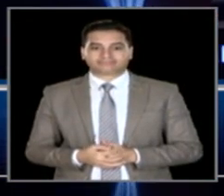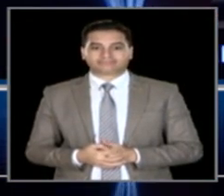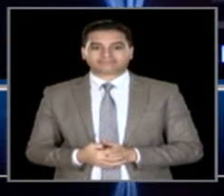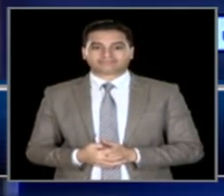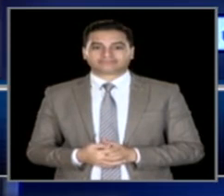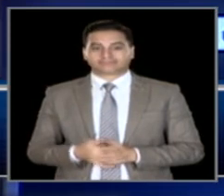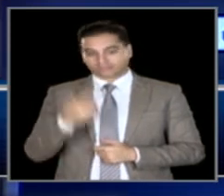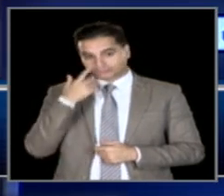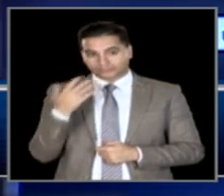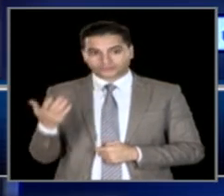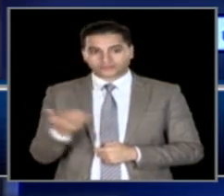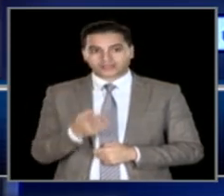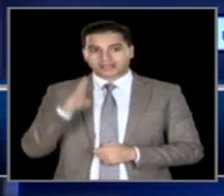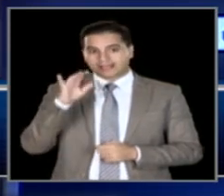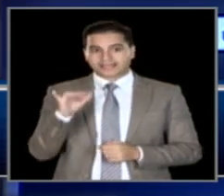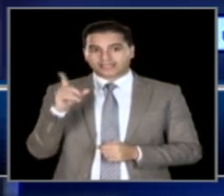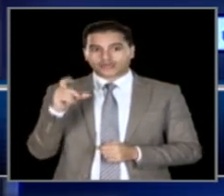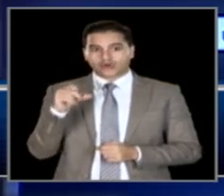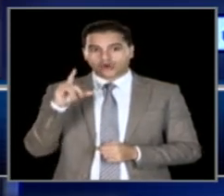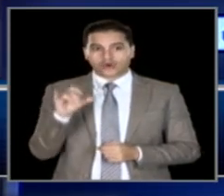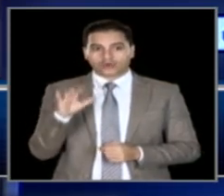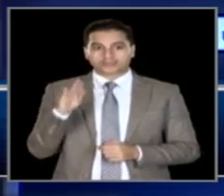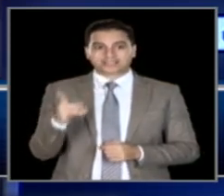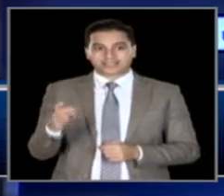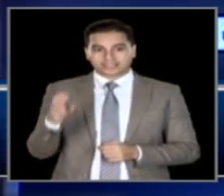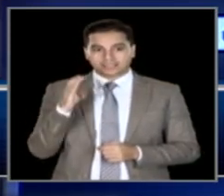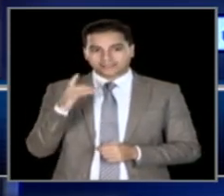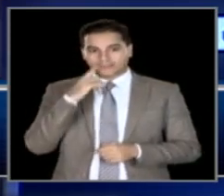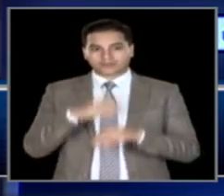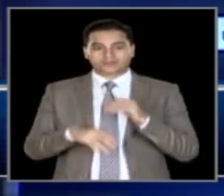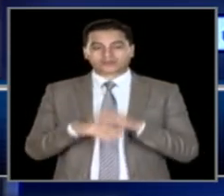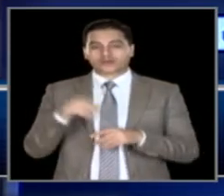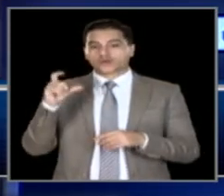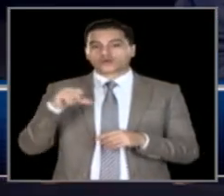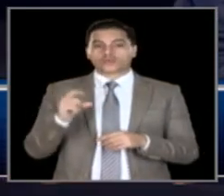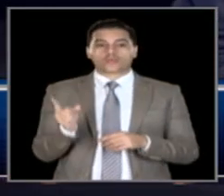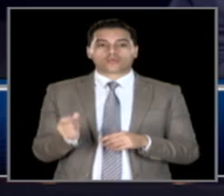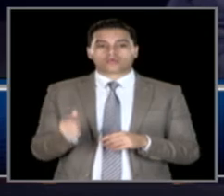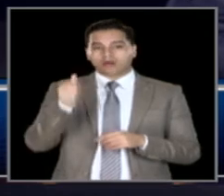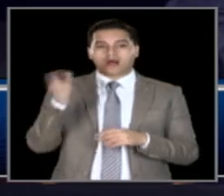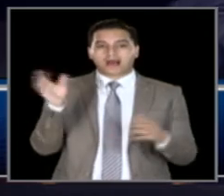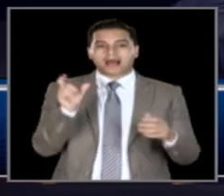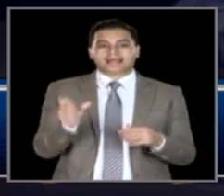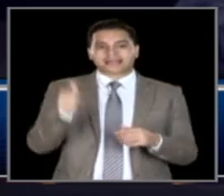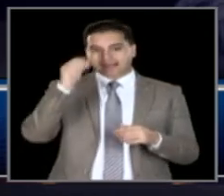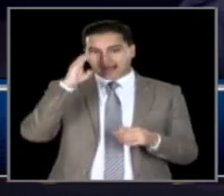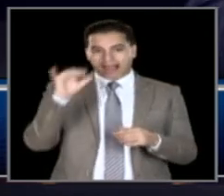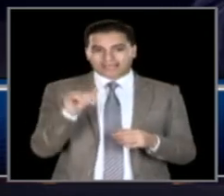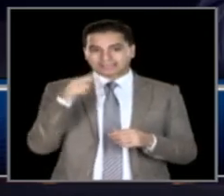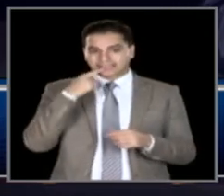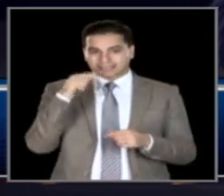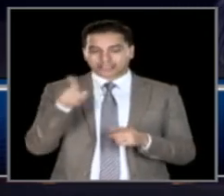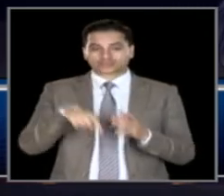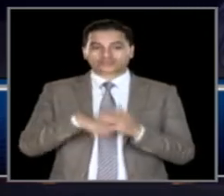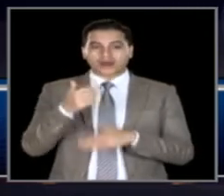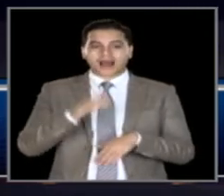اتفضلي. رولوس اداكي هدية. نورة ناجي. نورة ناجي السنة دي